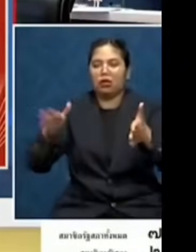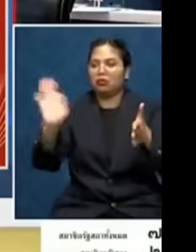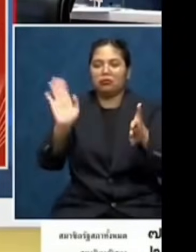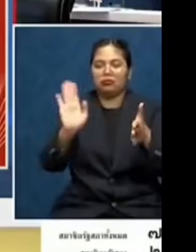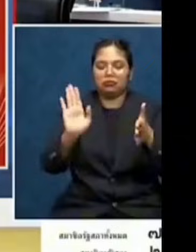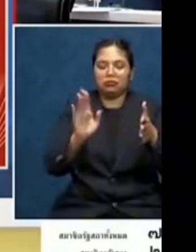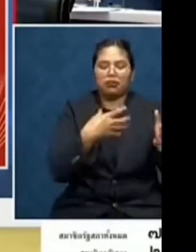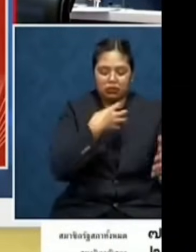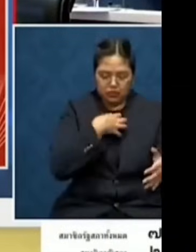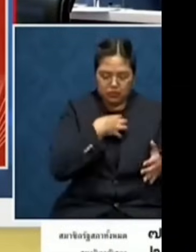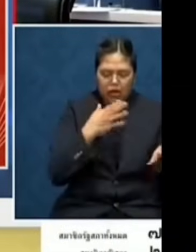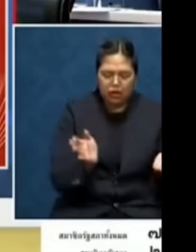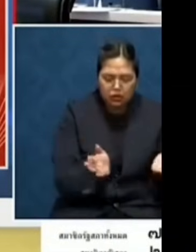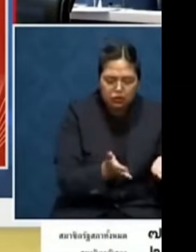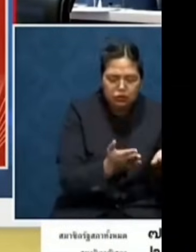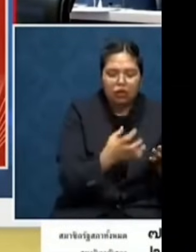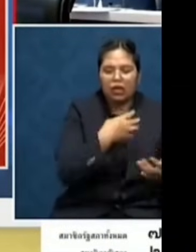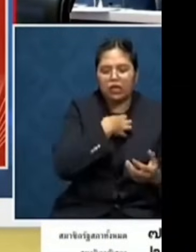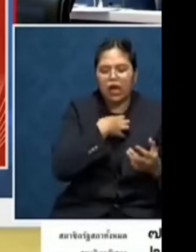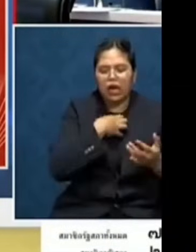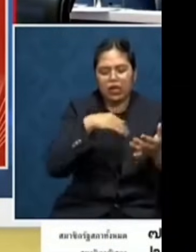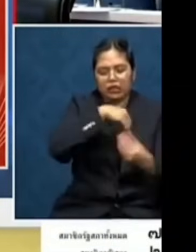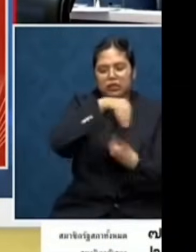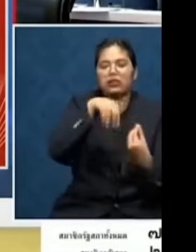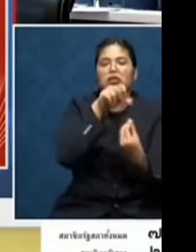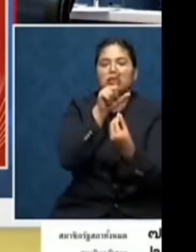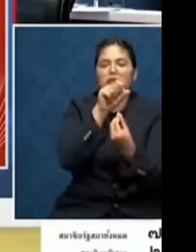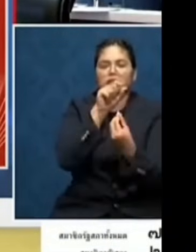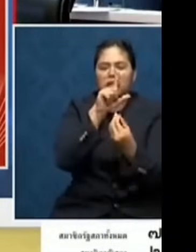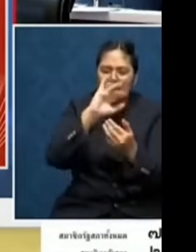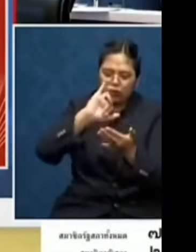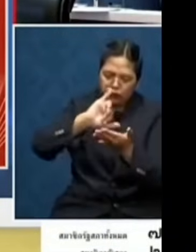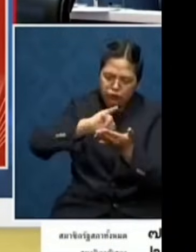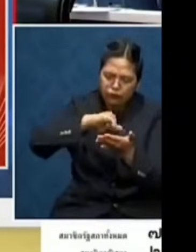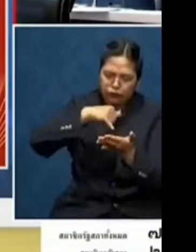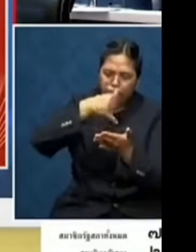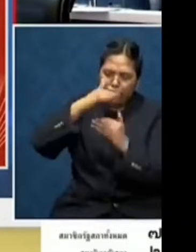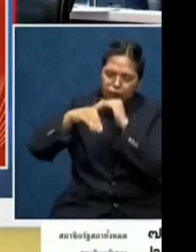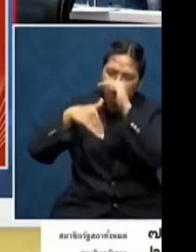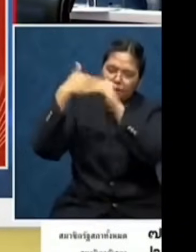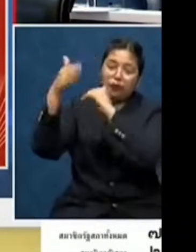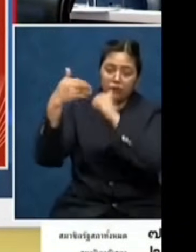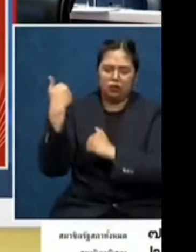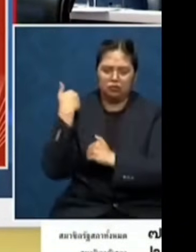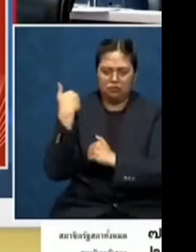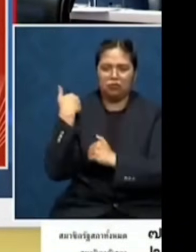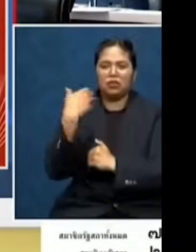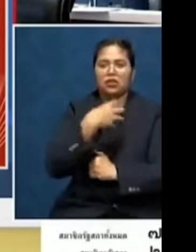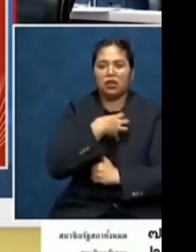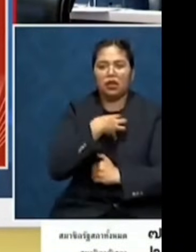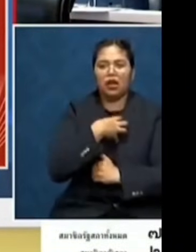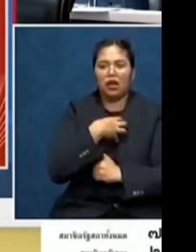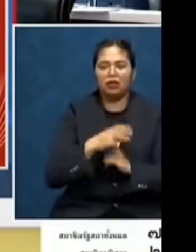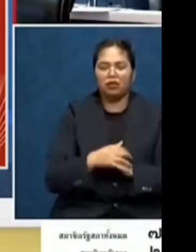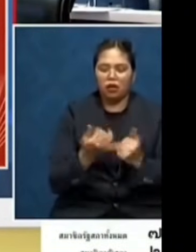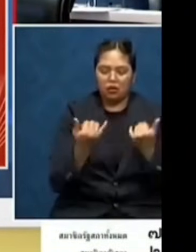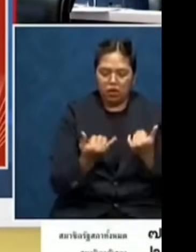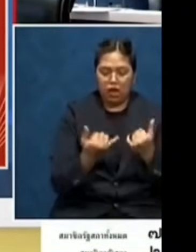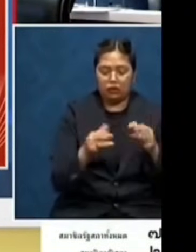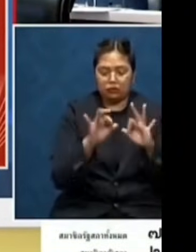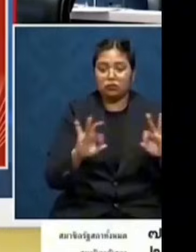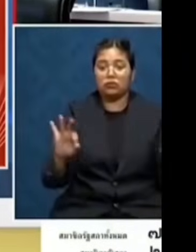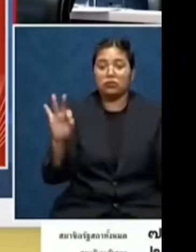จครั้งนี้นะครับก็คือเพื่อให้เศรษฐกิจฟื้นกลับมาจากวิกฤตเนี่ยมันก็ต้องย้อนกลับไปดูจริงๆครับว่าเป็นผู้ประกอบการรายย่อย